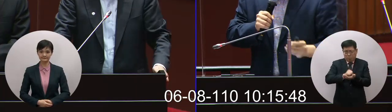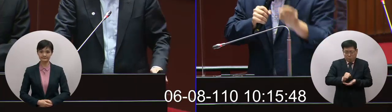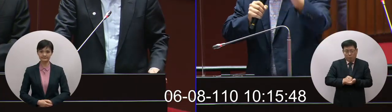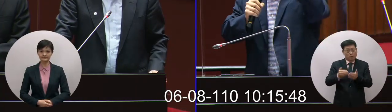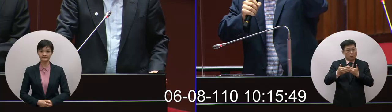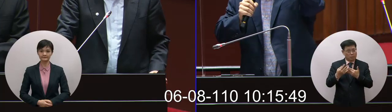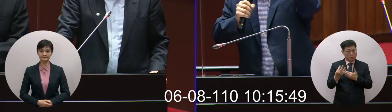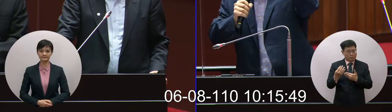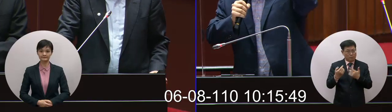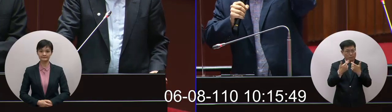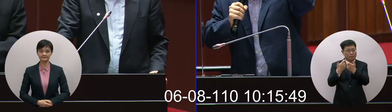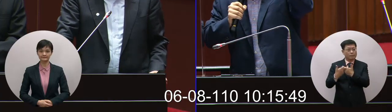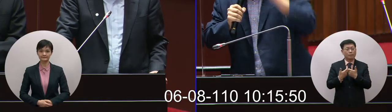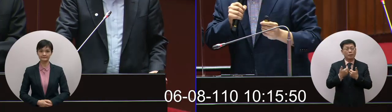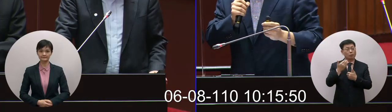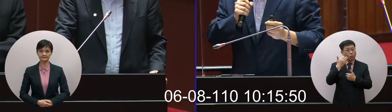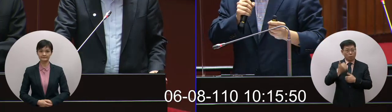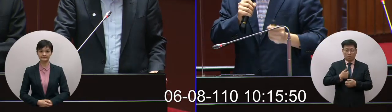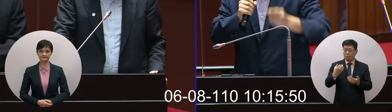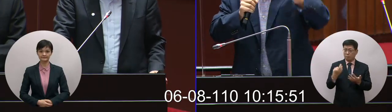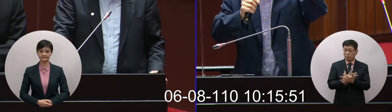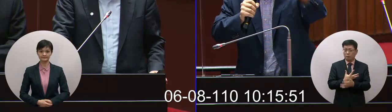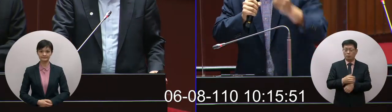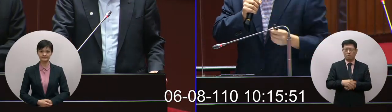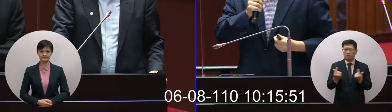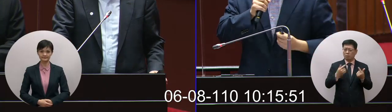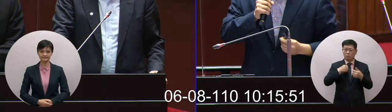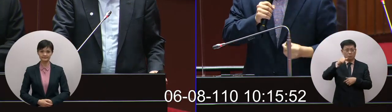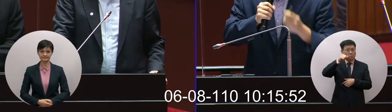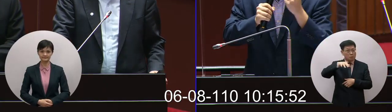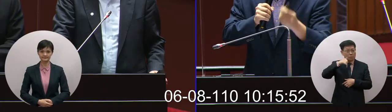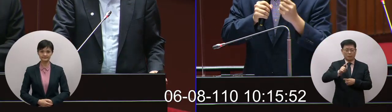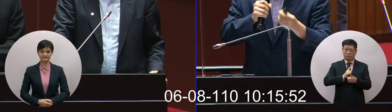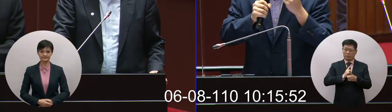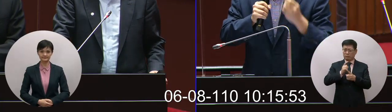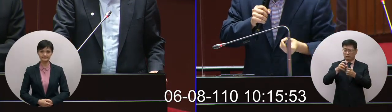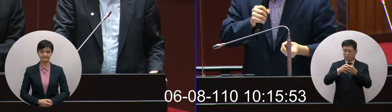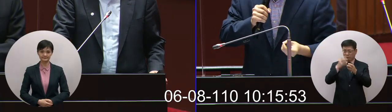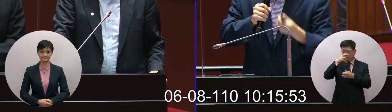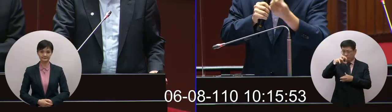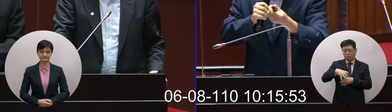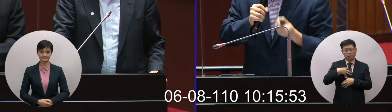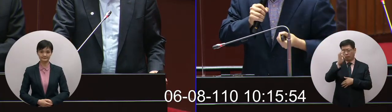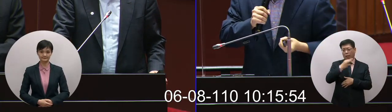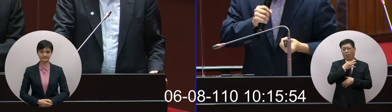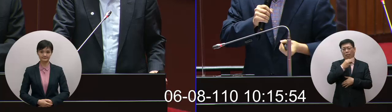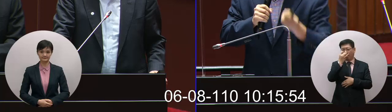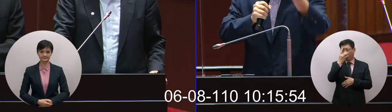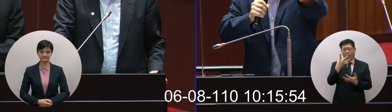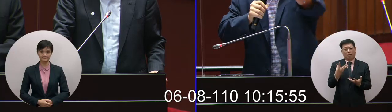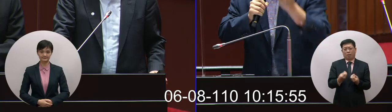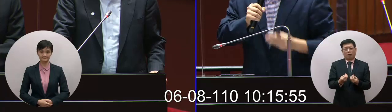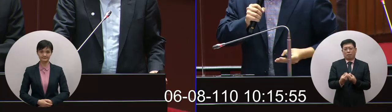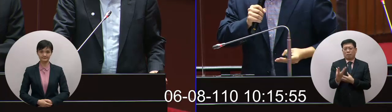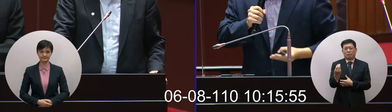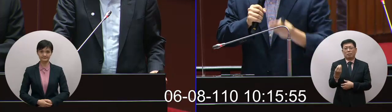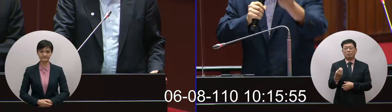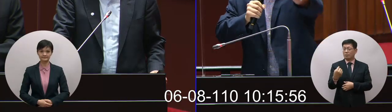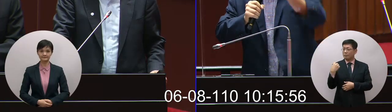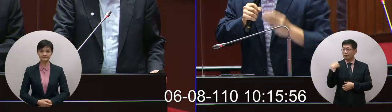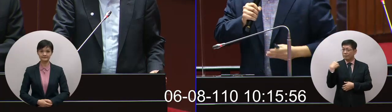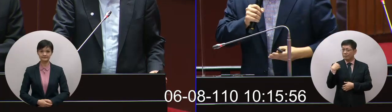哈。那假设量能不足，因为看开苗栗一连接集中检疫所都无嘛，部长你做清楚呀。那昨